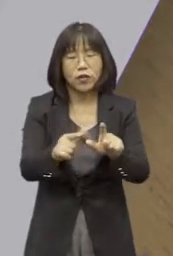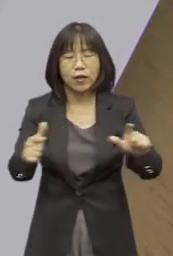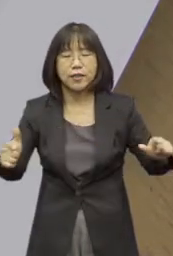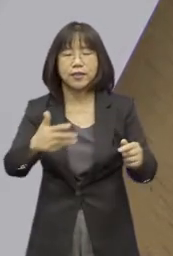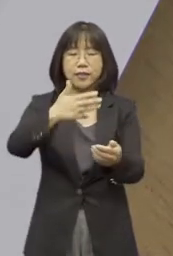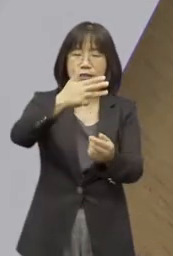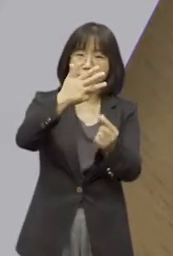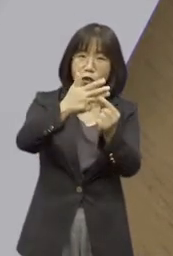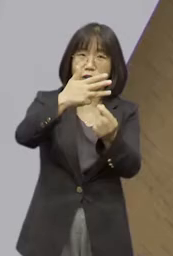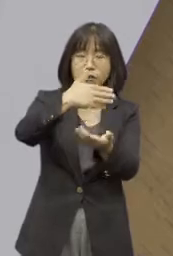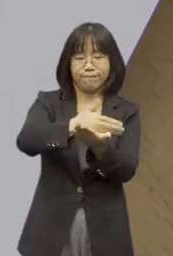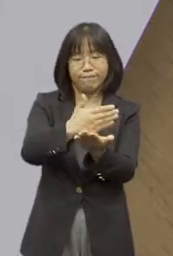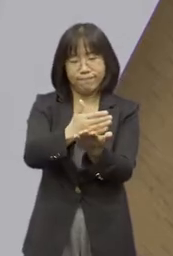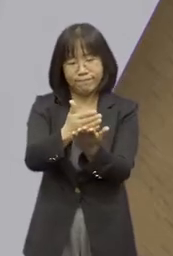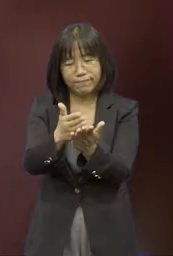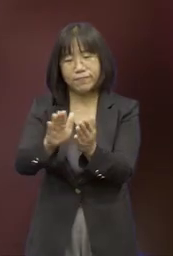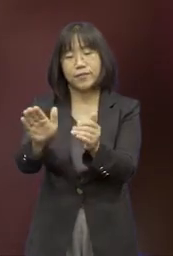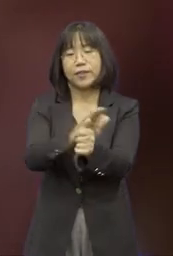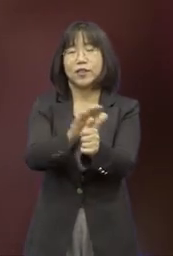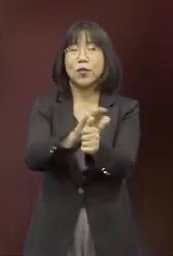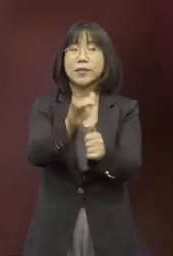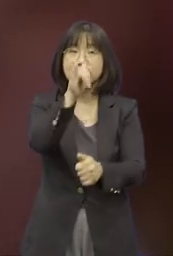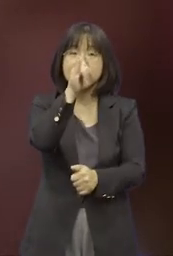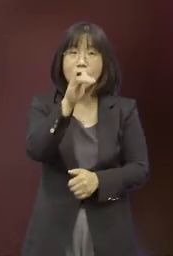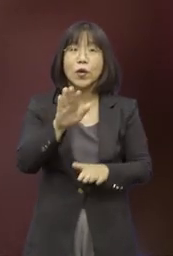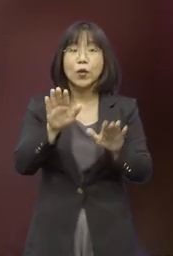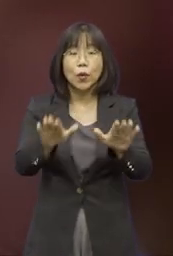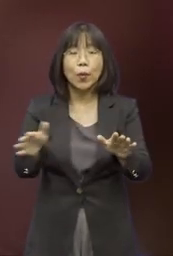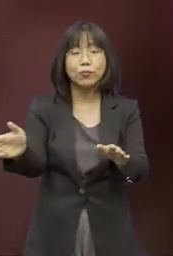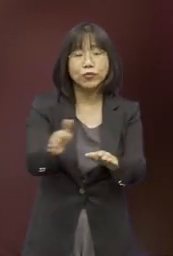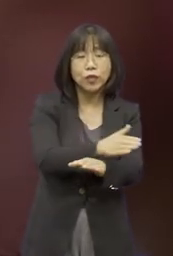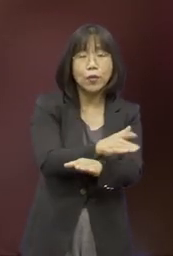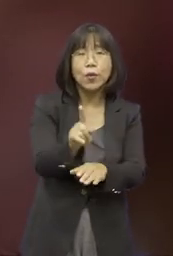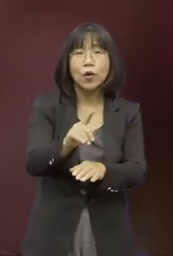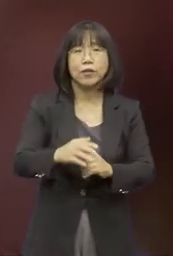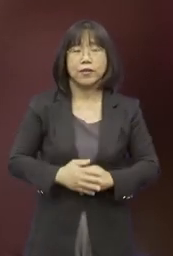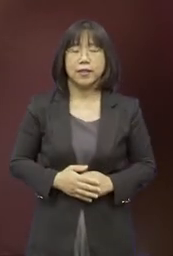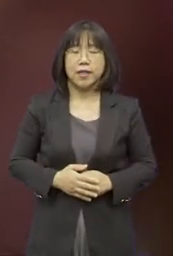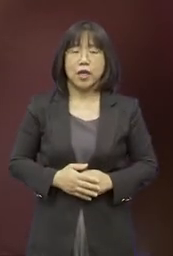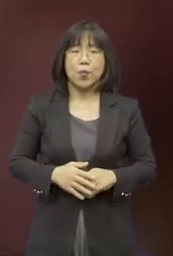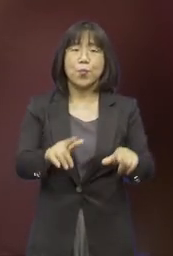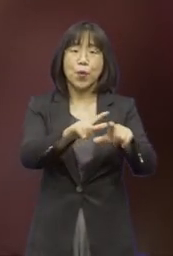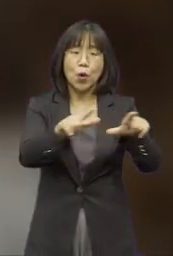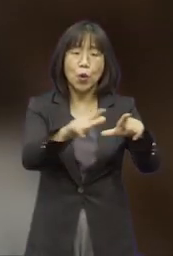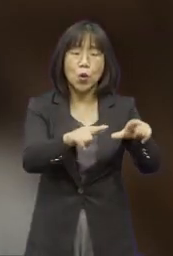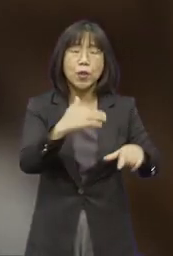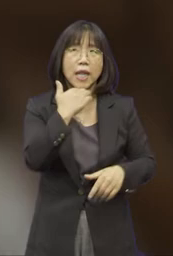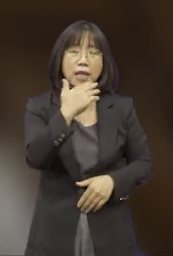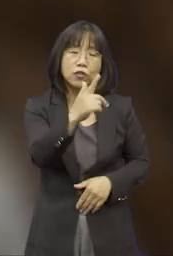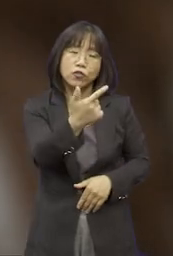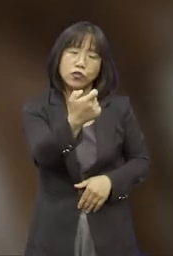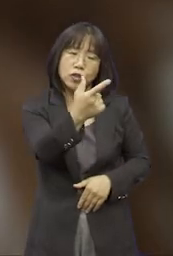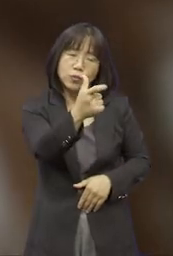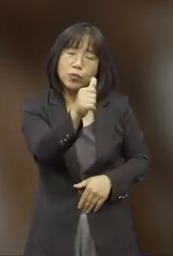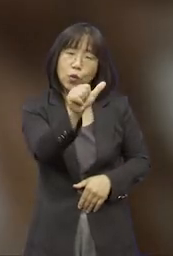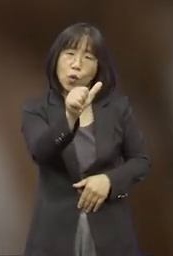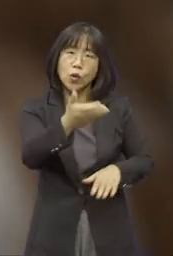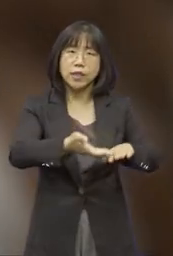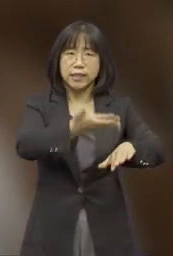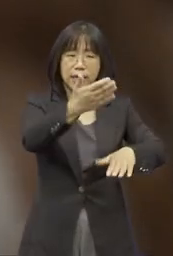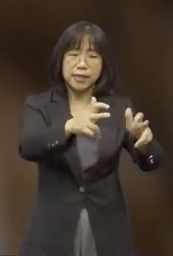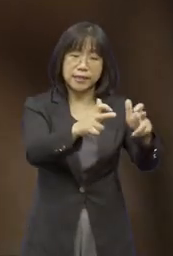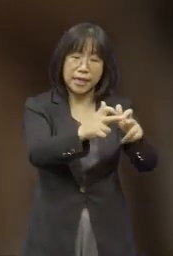총 8가지 서비스를 제공하고 있습니다. 특히 이달부터는 주 이용 대상으로 정한 만 65세